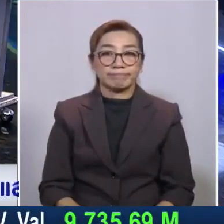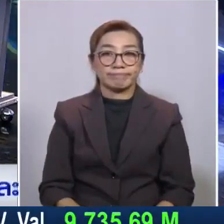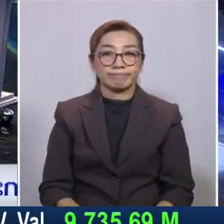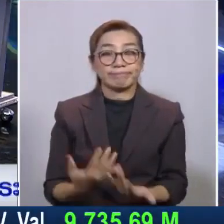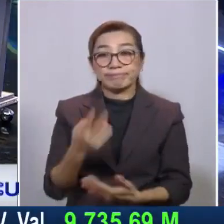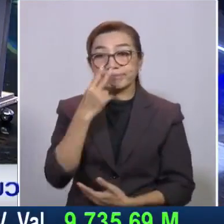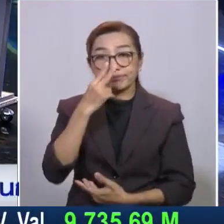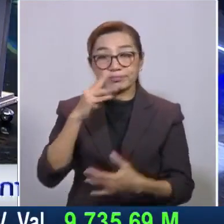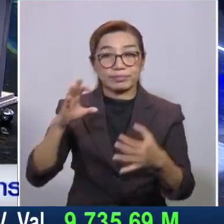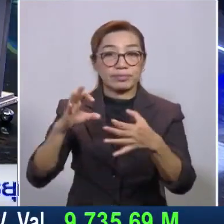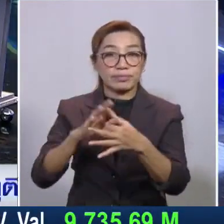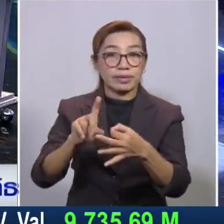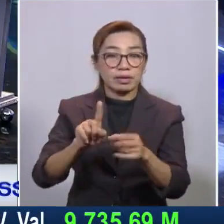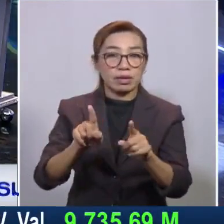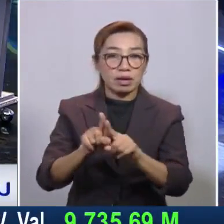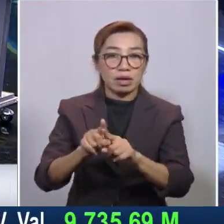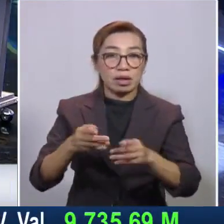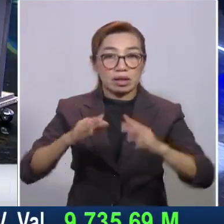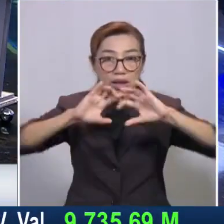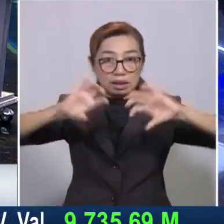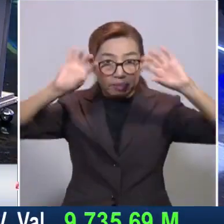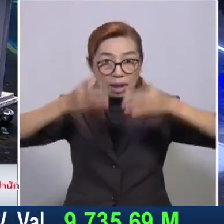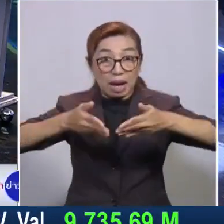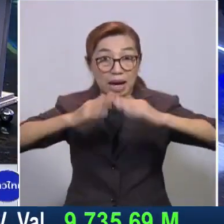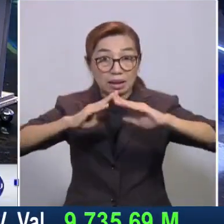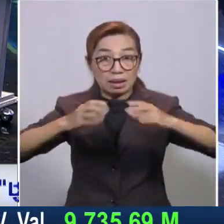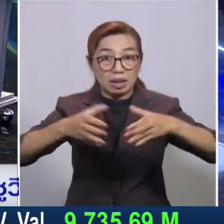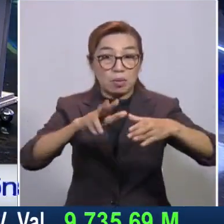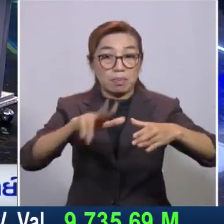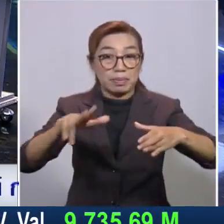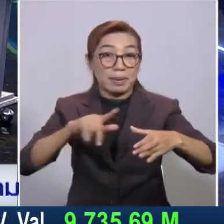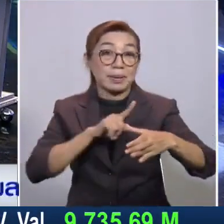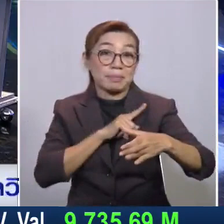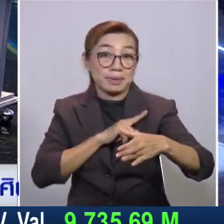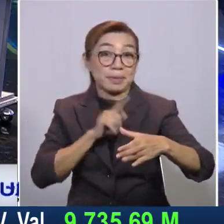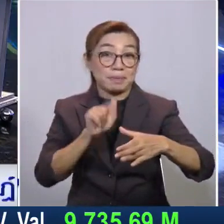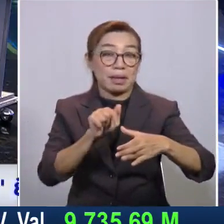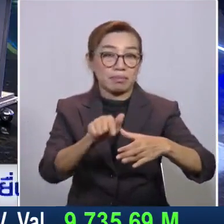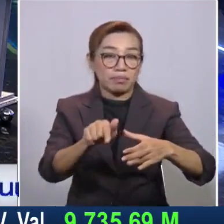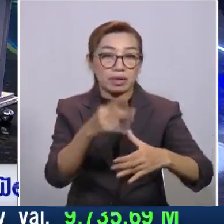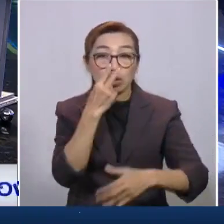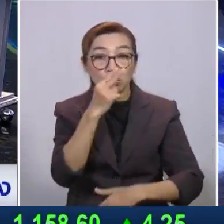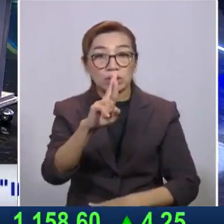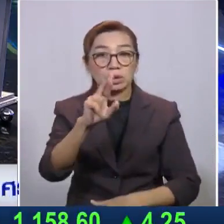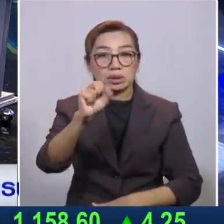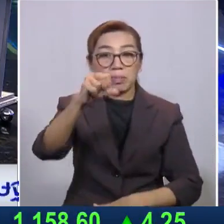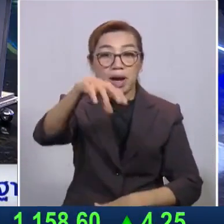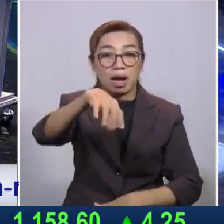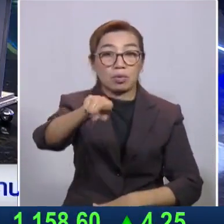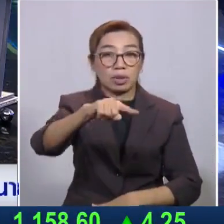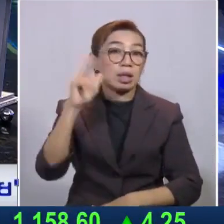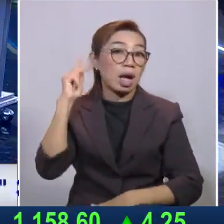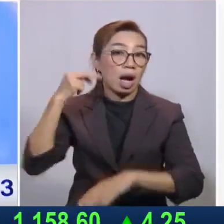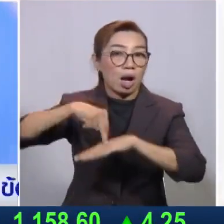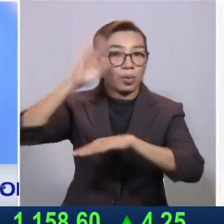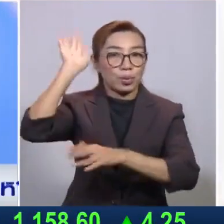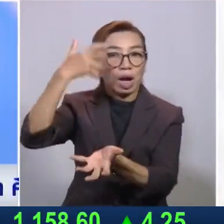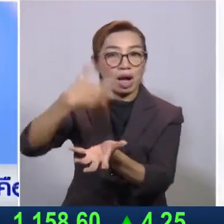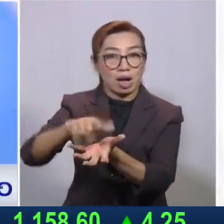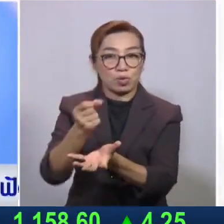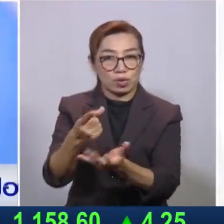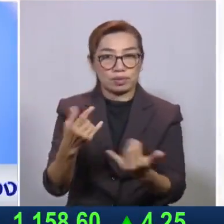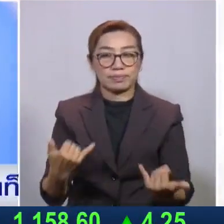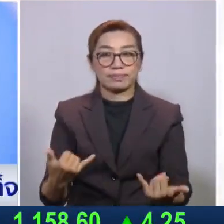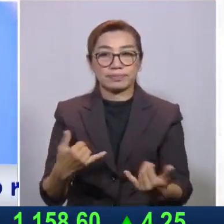ช่วงนี้ไปติดตามความคืบหน้าในการจัดตั้งรัฐบาลของพรรคเพื่อไทยนะคะโดยมีความเคลื่อนไหวที่รัฐสภาไปติดตามกับคุณบุษยาอุ้ยเจริญกันเลย